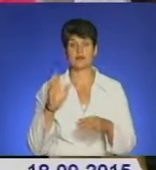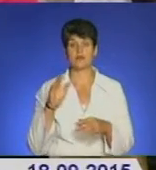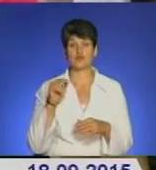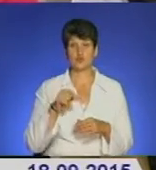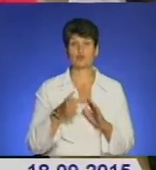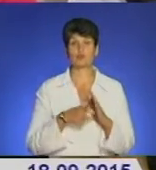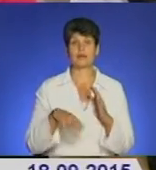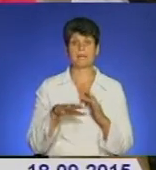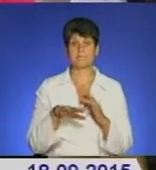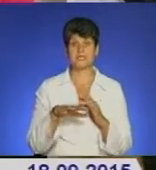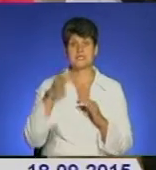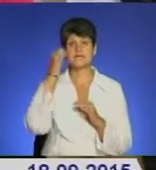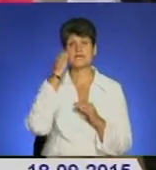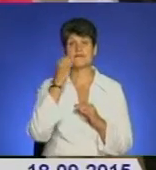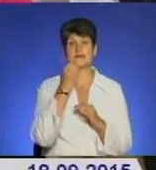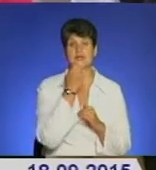але завдяки